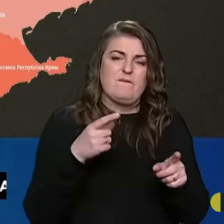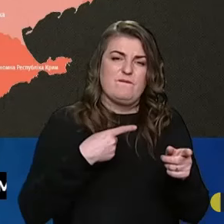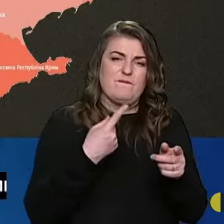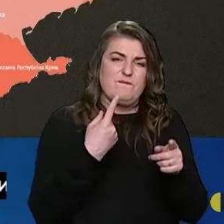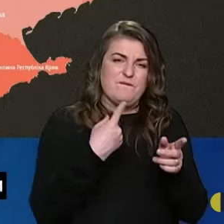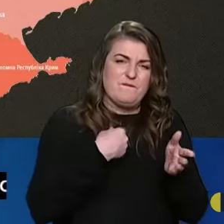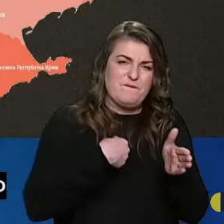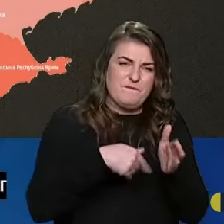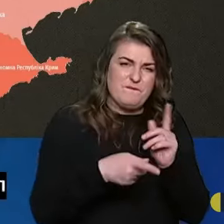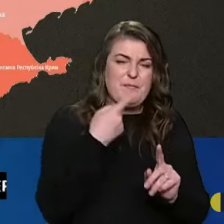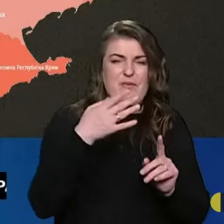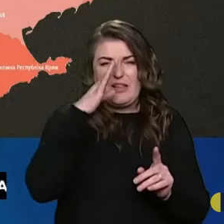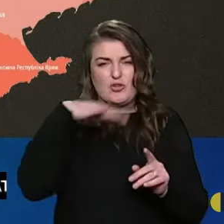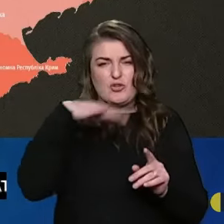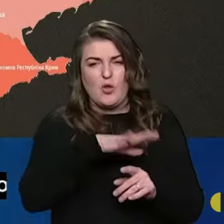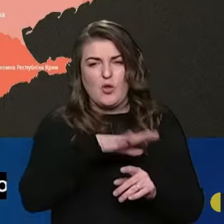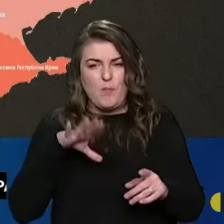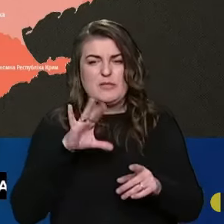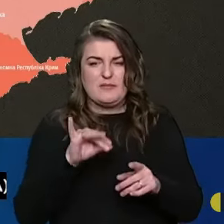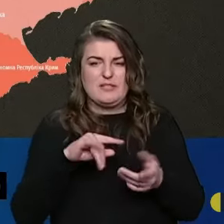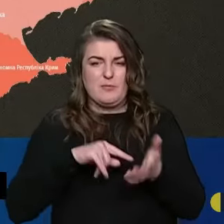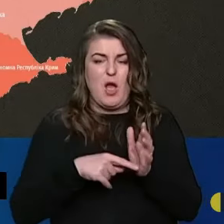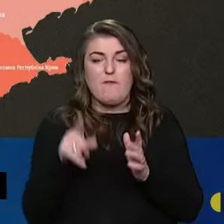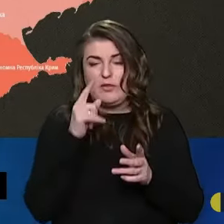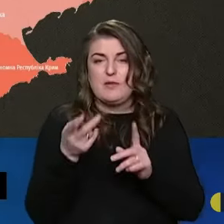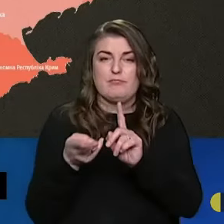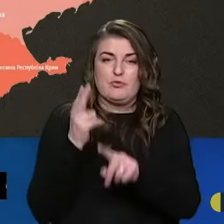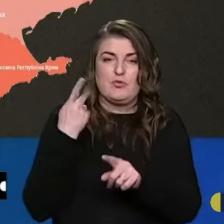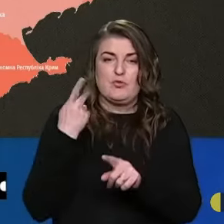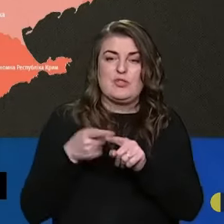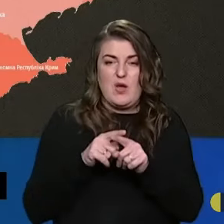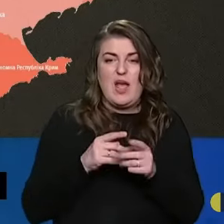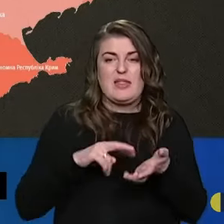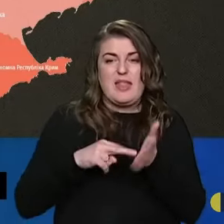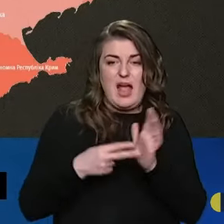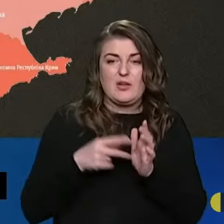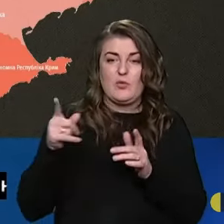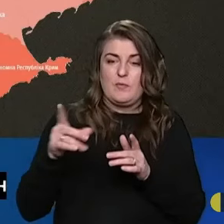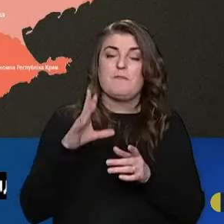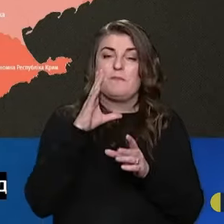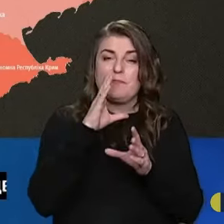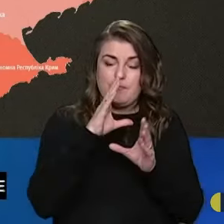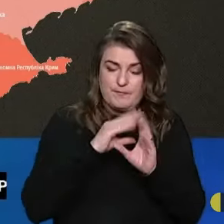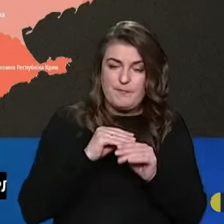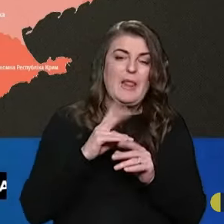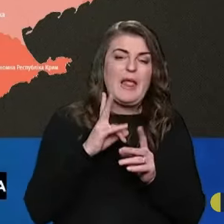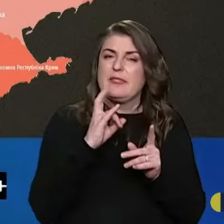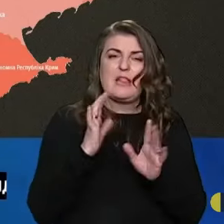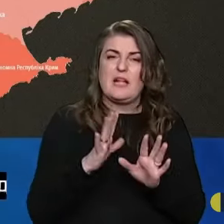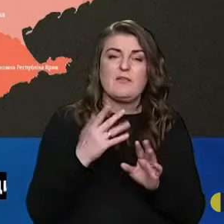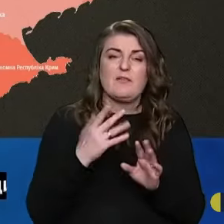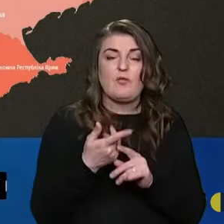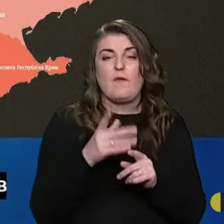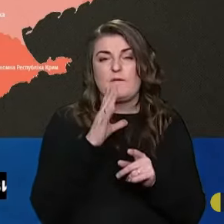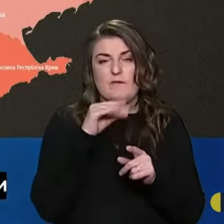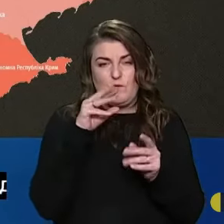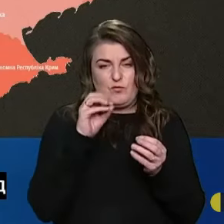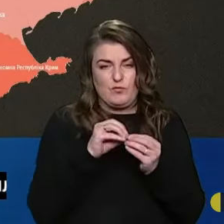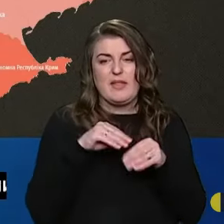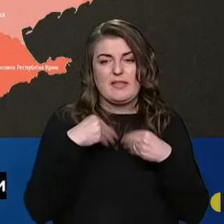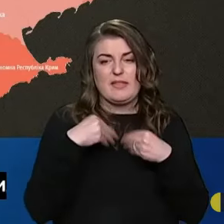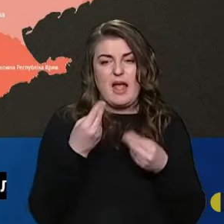позицій. Вони поцупили цю тактику Завдіївського напрямку. Вона, на жаль, їм там дала не тільки вона, але й вона в тому